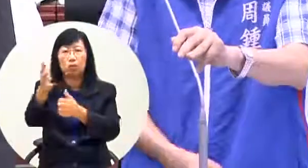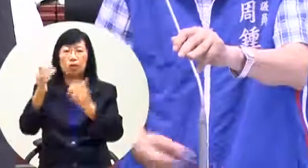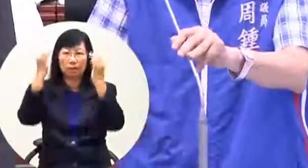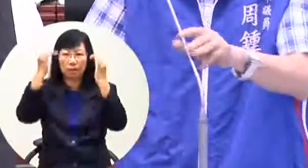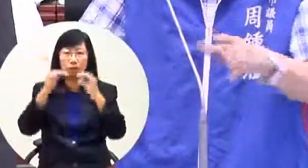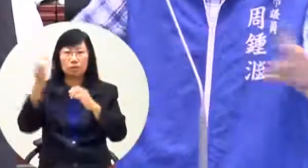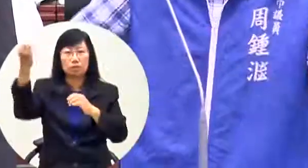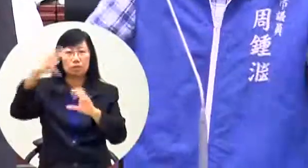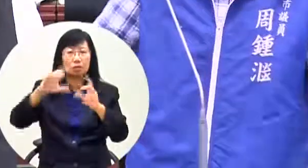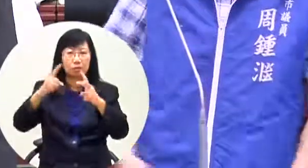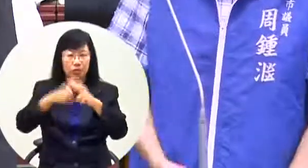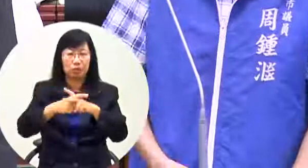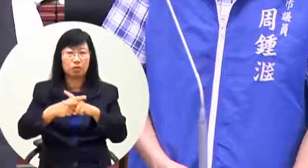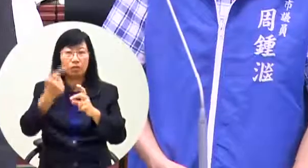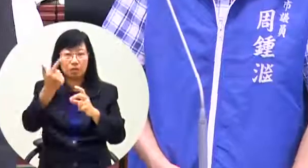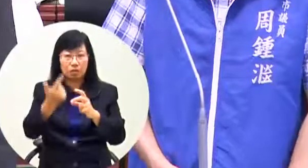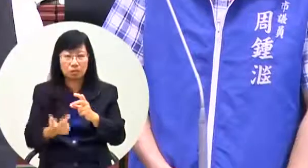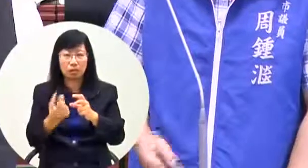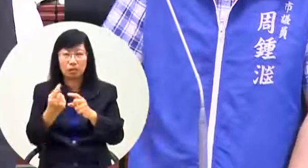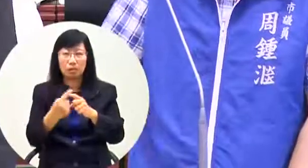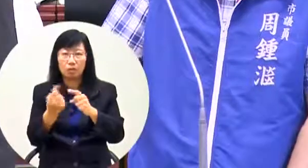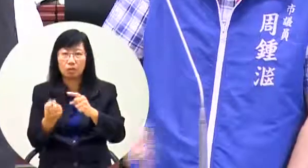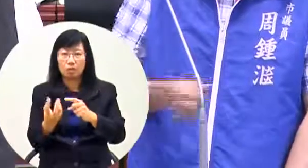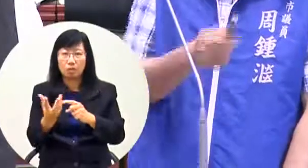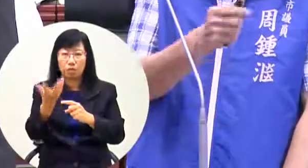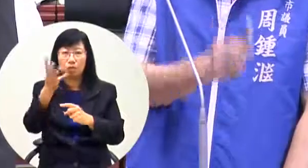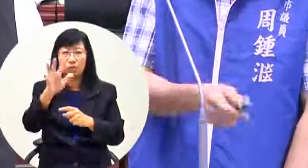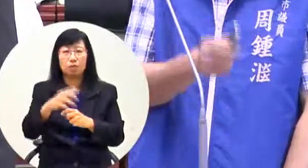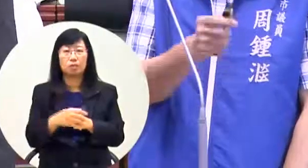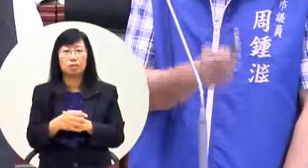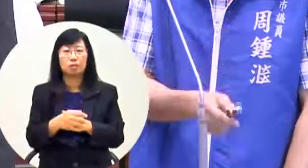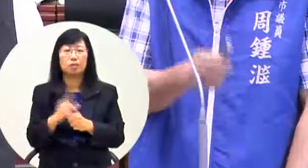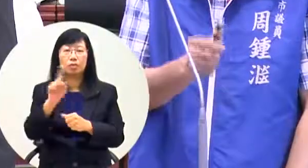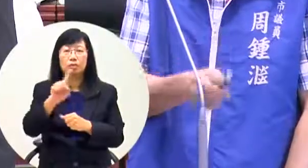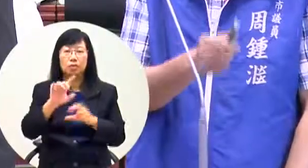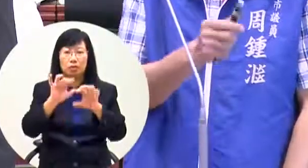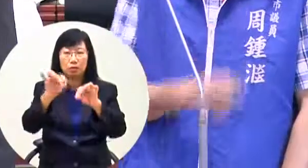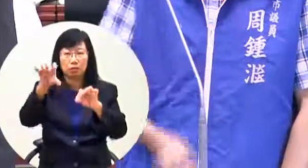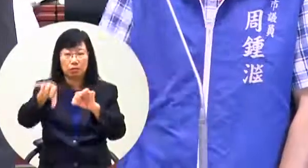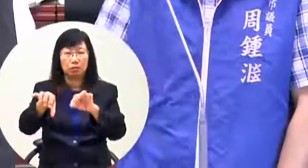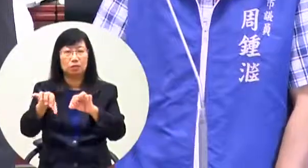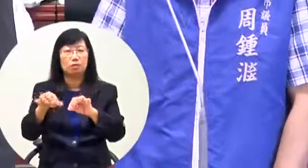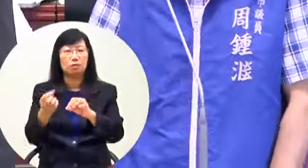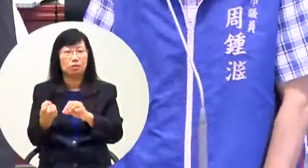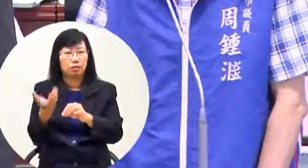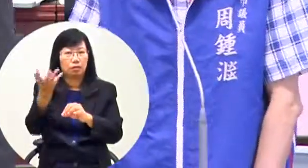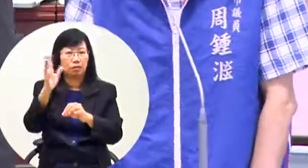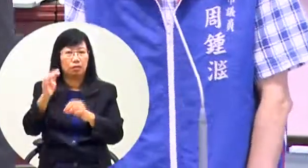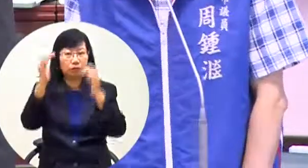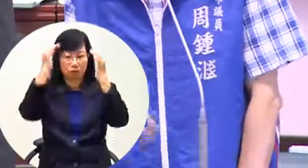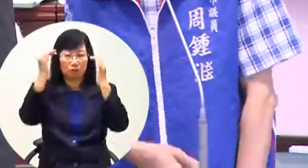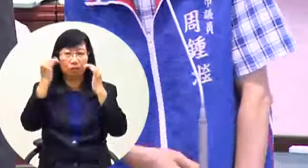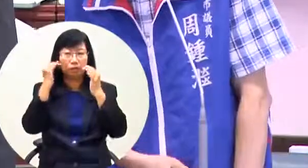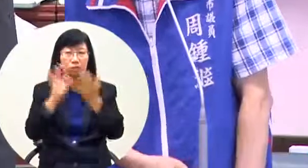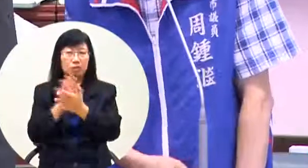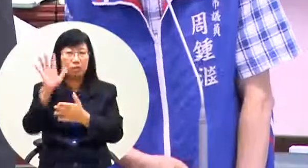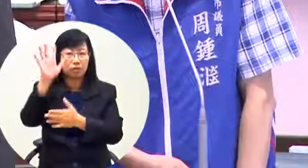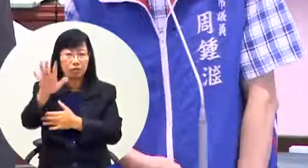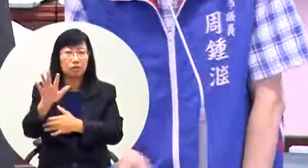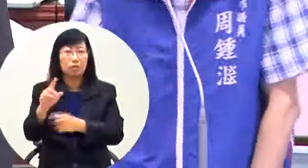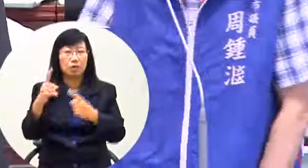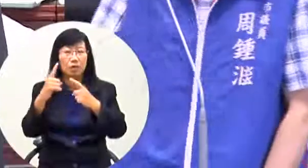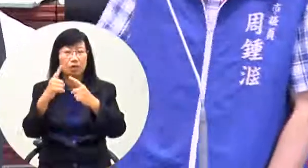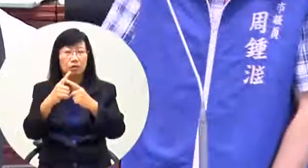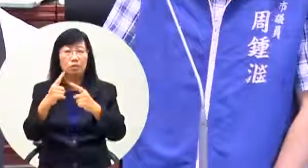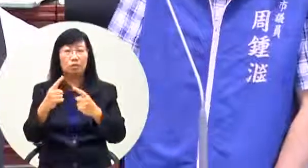是有人，有那些地区在发展，南子是未来发展的。人口都继续在成长的地区，